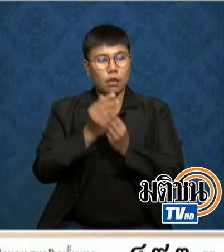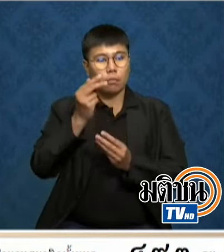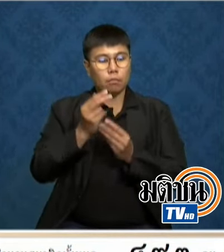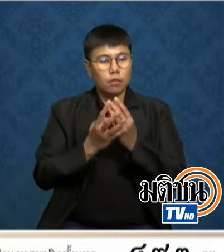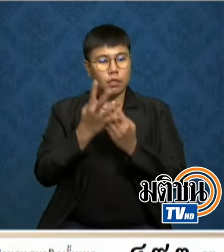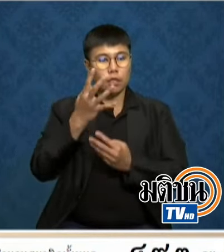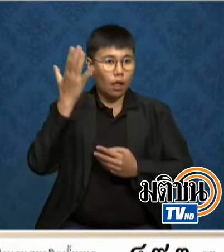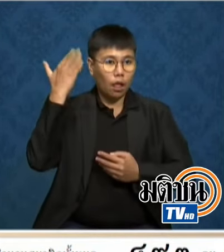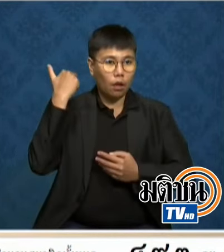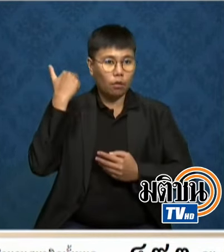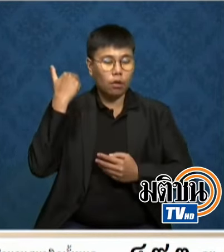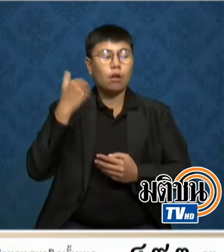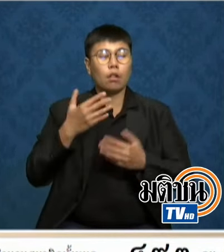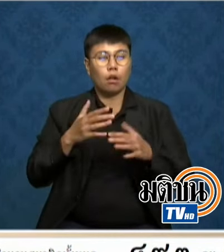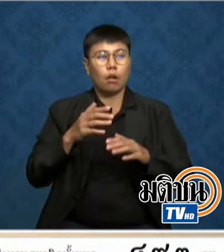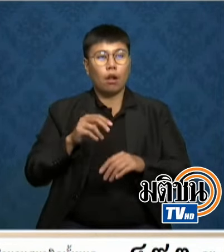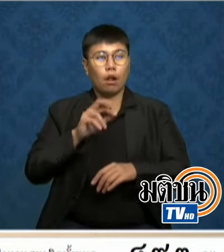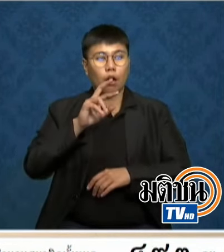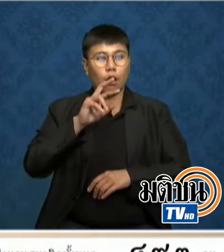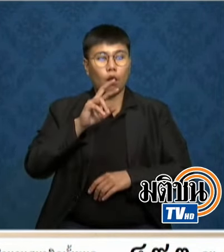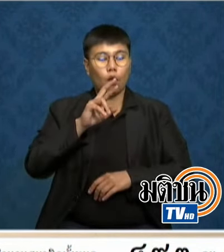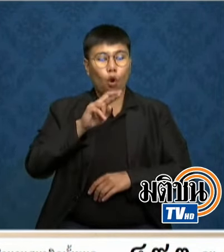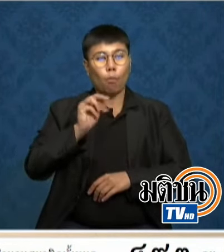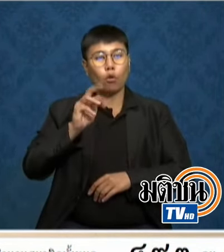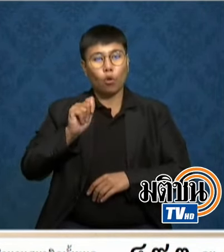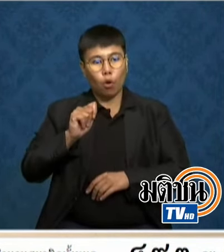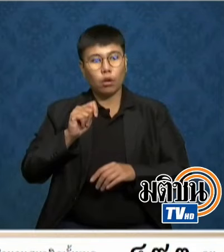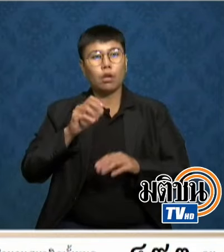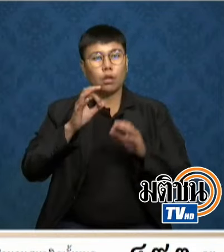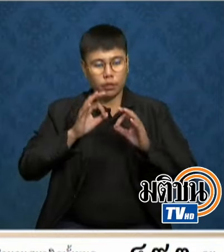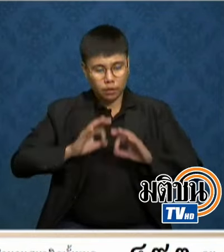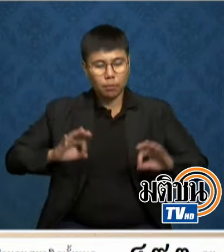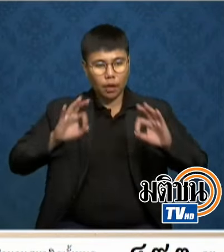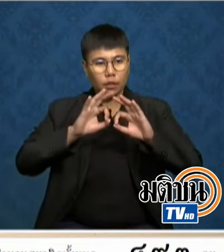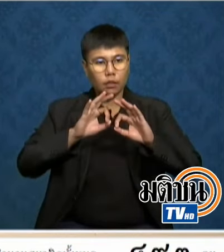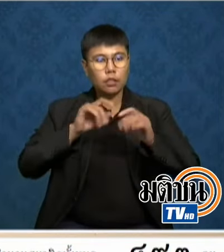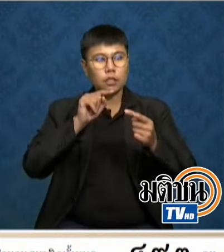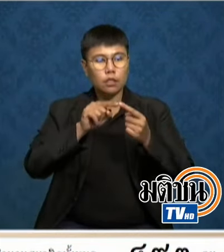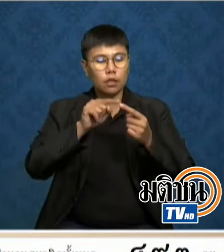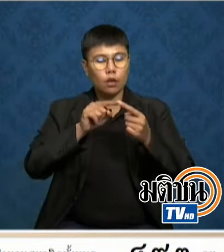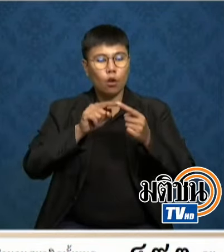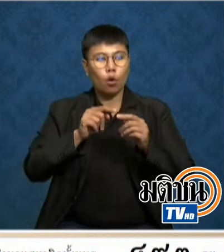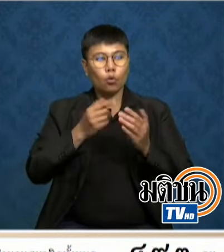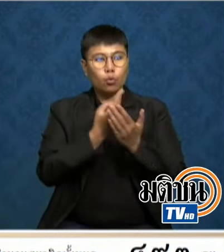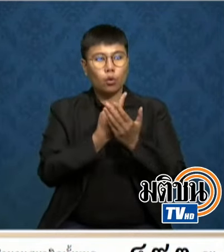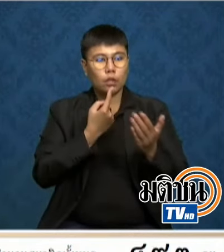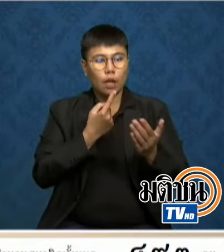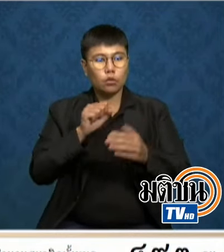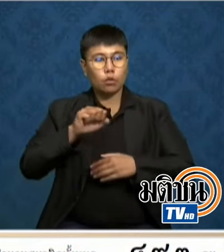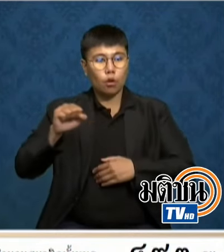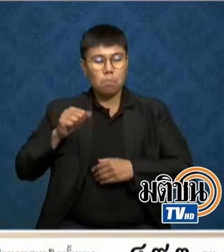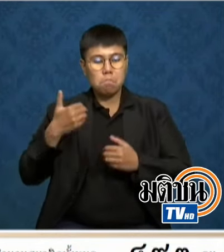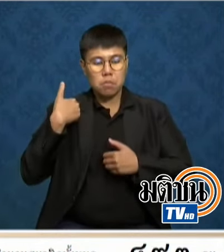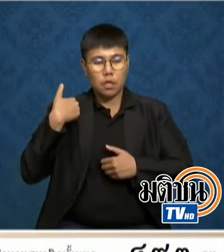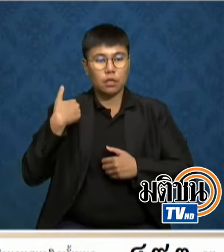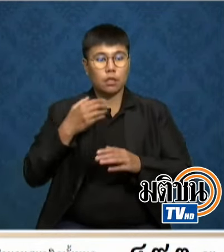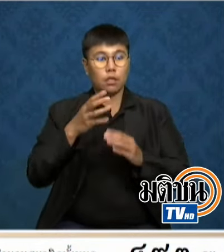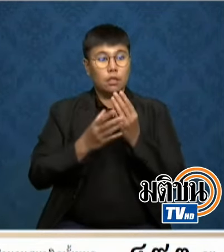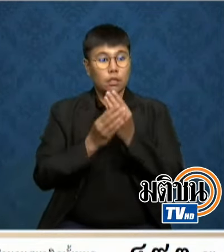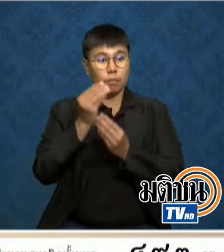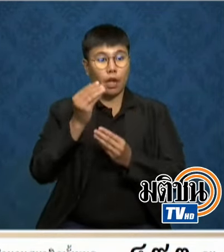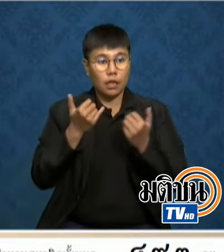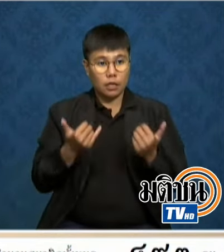เนี่ยทางท่านรัฐมนตรีก็ให้ความสำคัญกับทางสภาผู้แทนราษฎรนะครับก็จะเห็นจะมีเพียงอาทิตย์นี้เท่านั้นแหละ